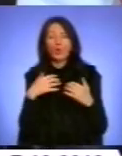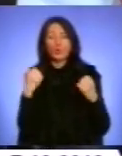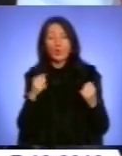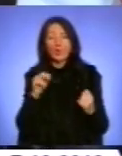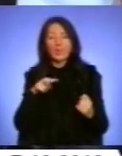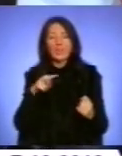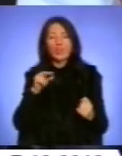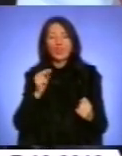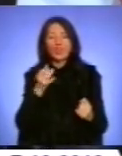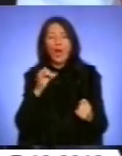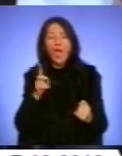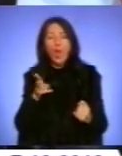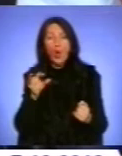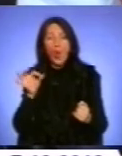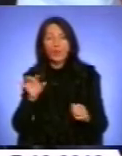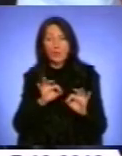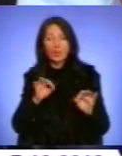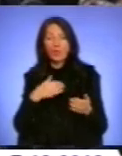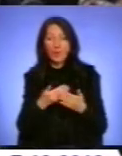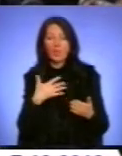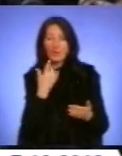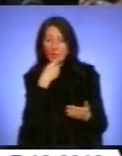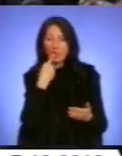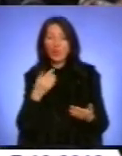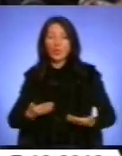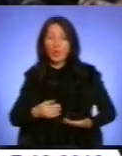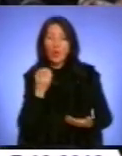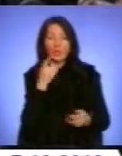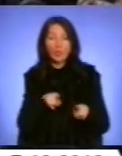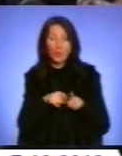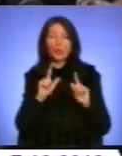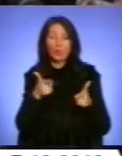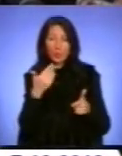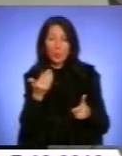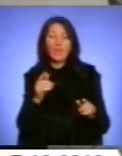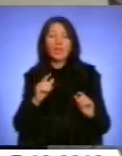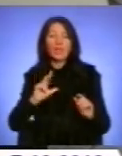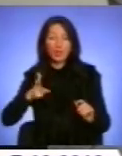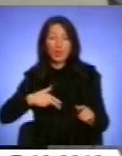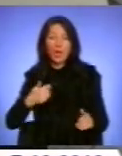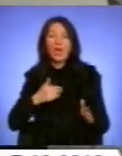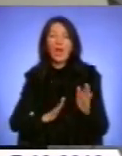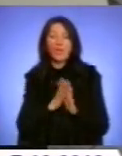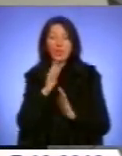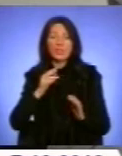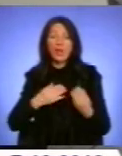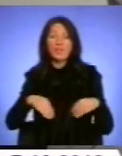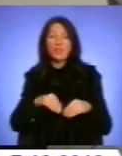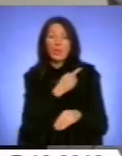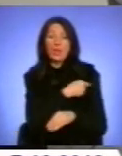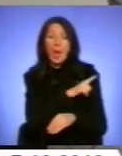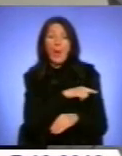Чайковська наводить приклад із власного життя, коли таку згоду дала її дочка. Я виросла у сім'ї